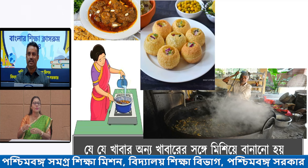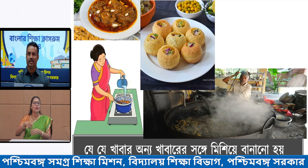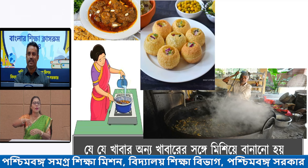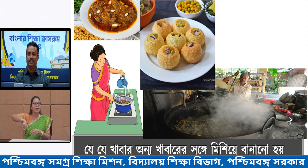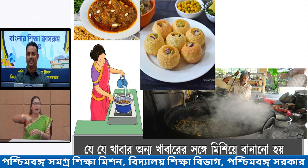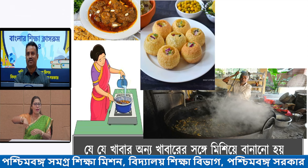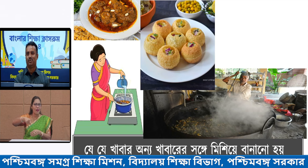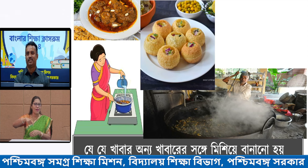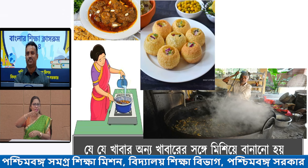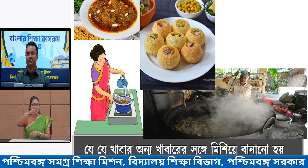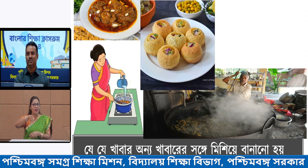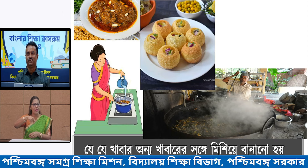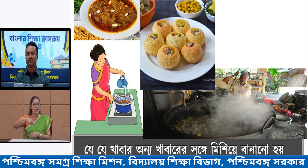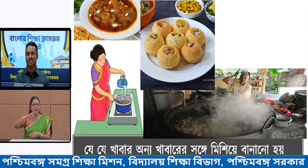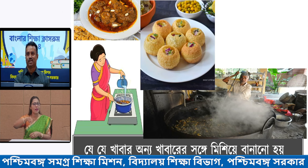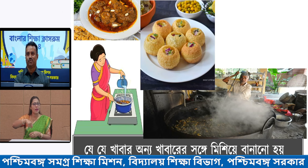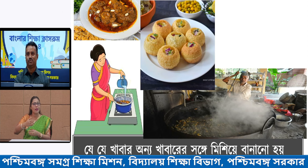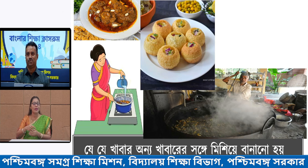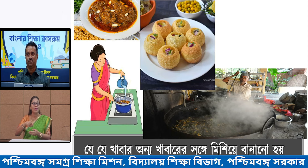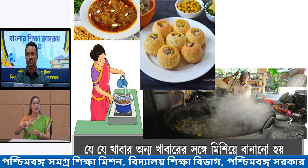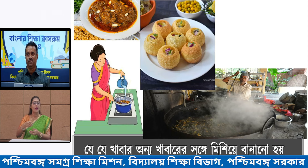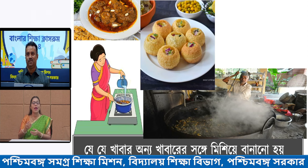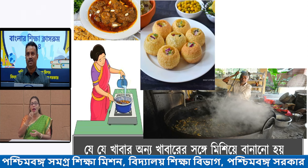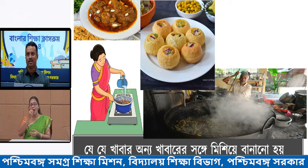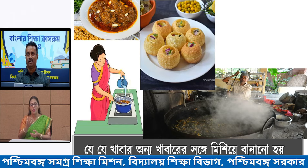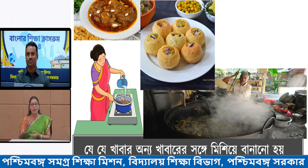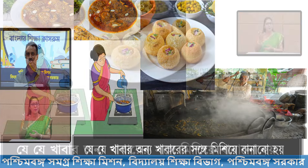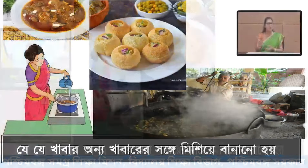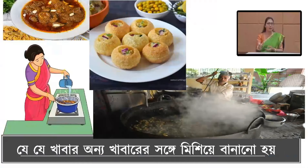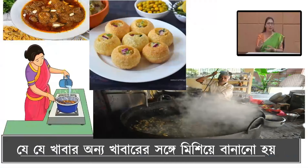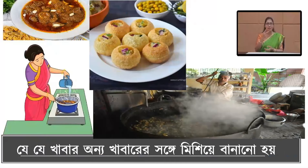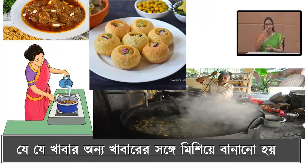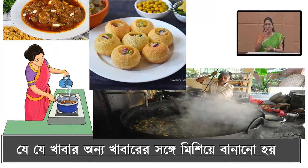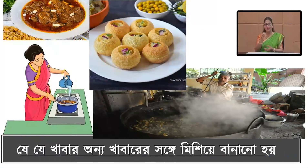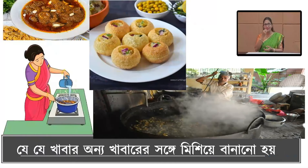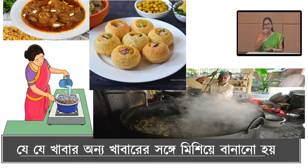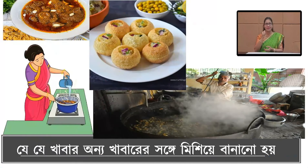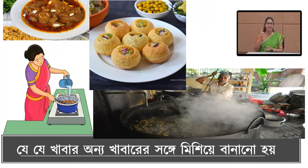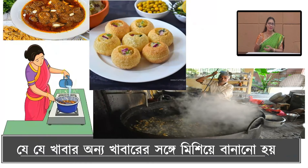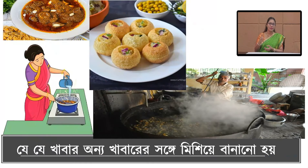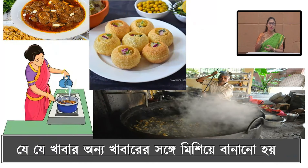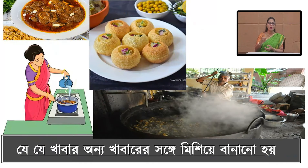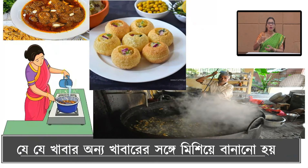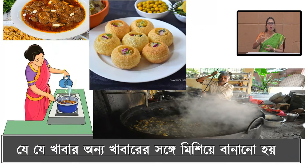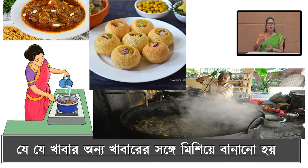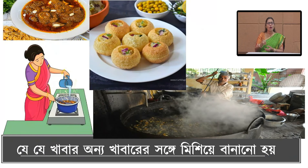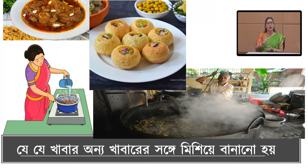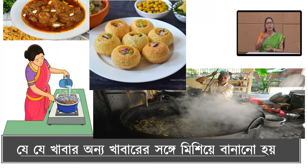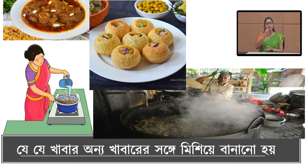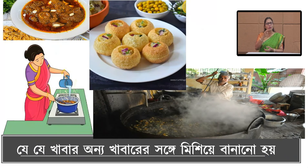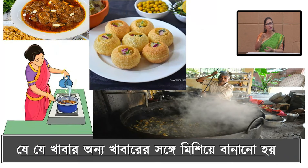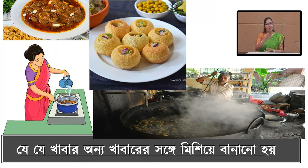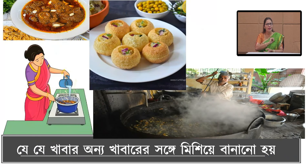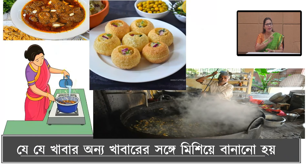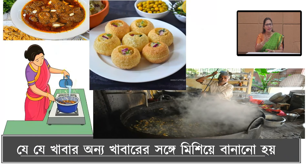পাকিয়ে দেখো একজন তোমাদের জন্য রান্না করছেন তোমার ফুচকা খেতে খুব ভালো